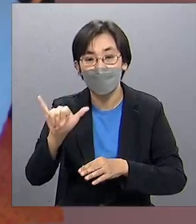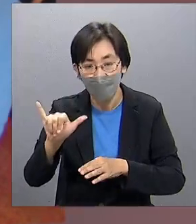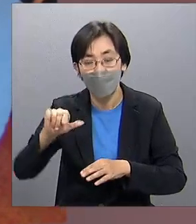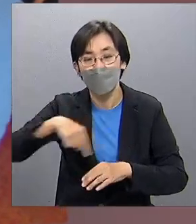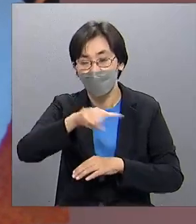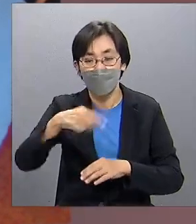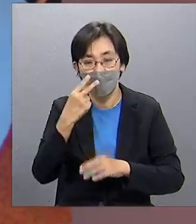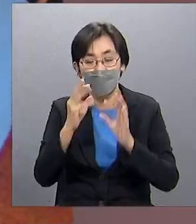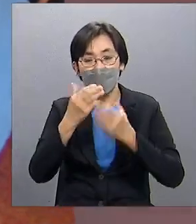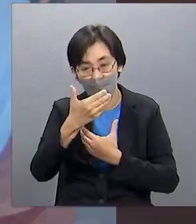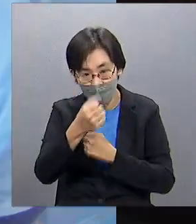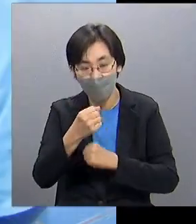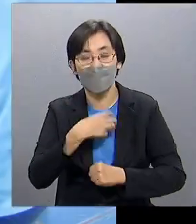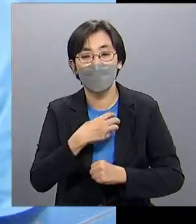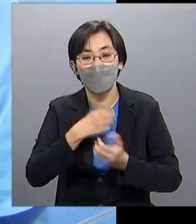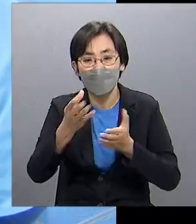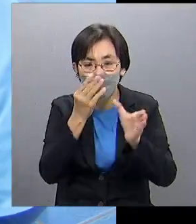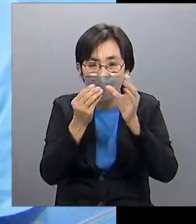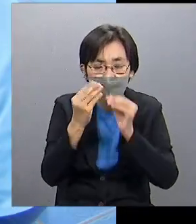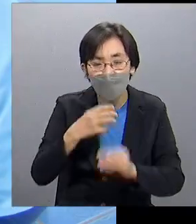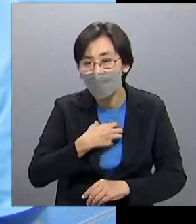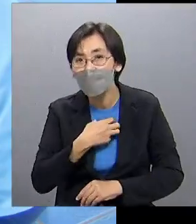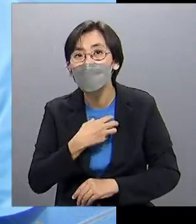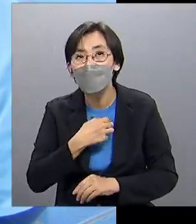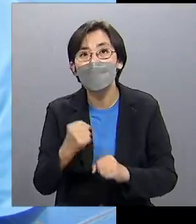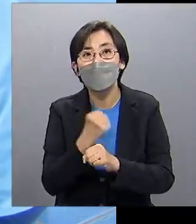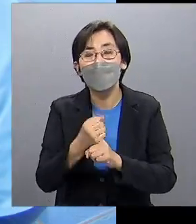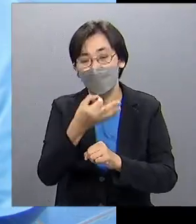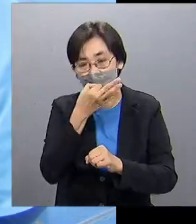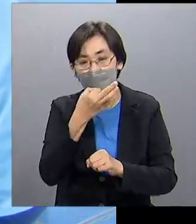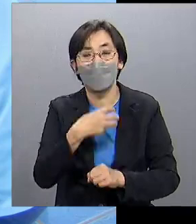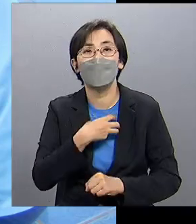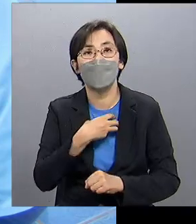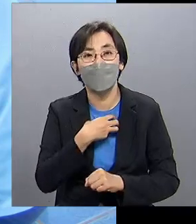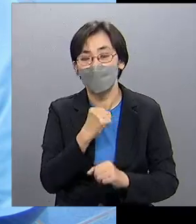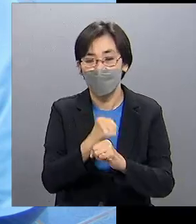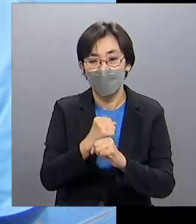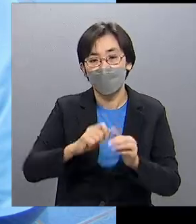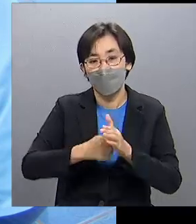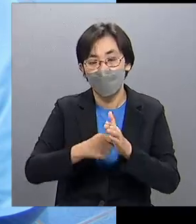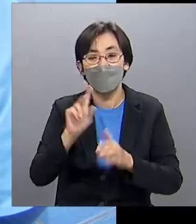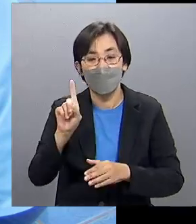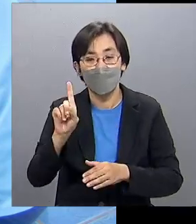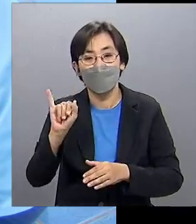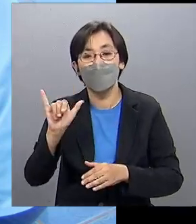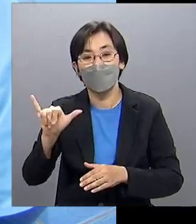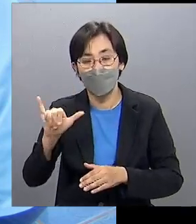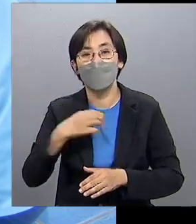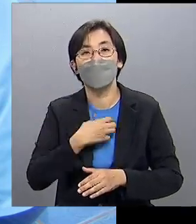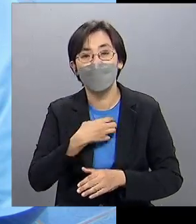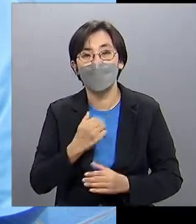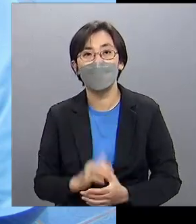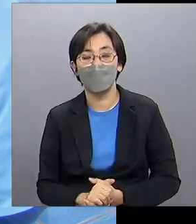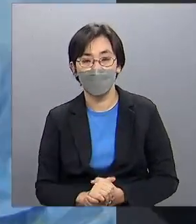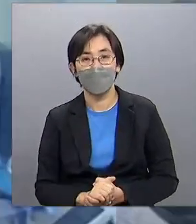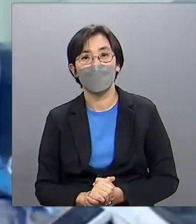ากจะเรียนรู้แล้วก็เข้ามาฝึกทำพวงกุญแจ DIY บ้างนะคะแต่ว่าไ